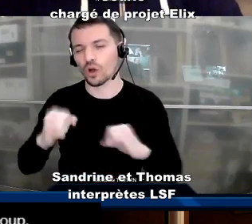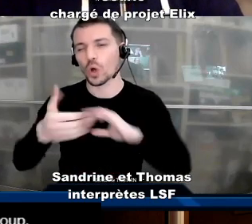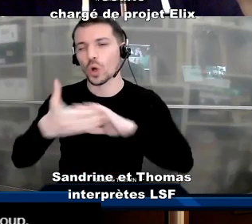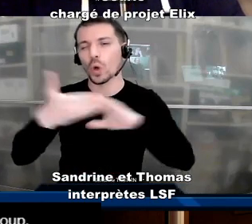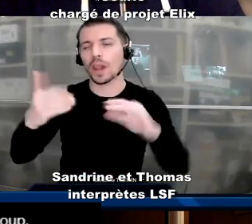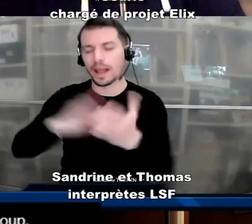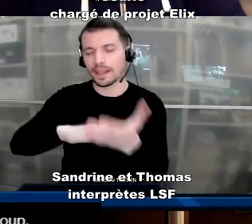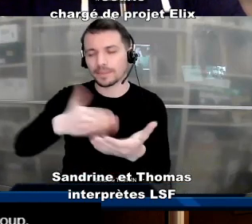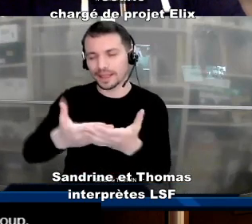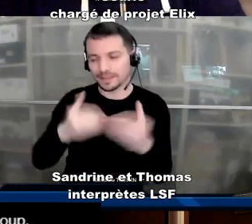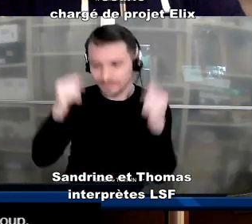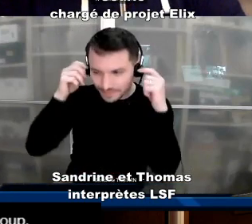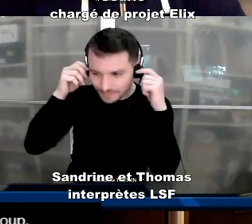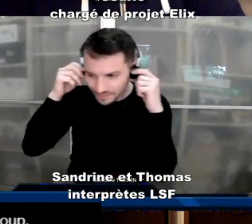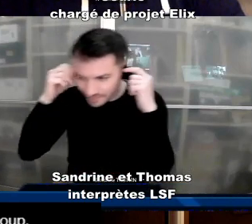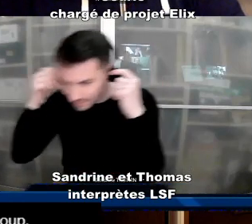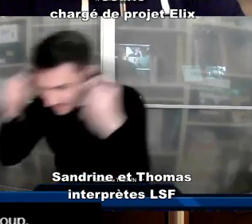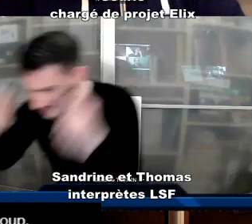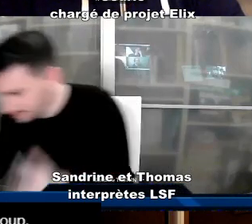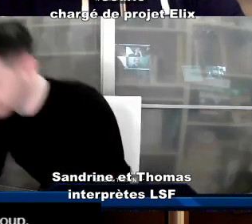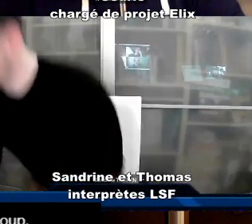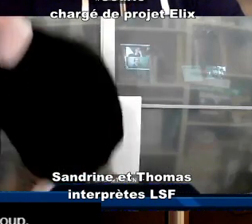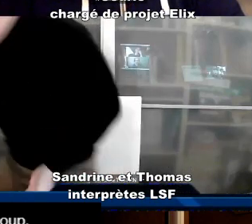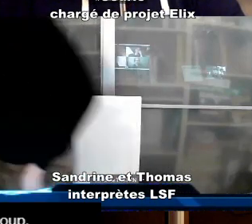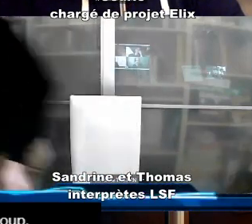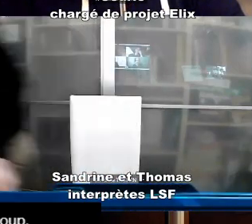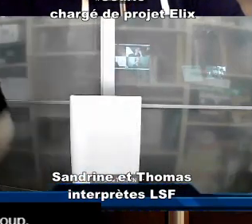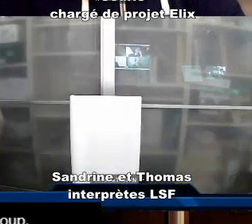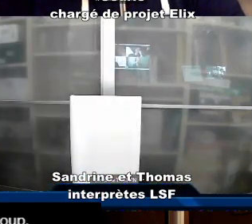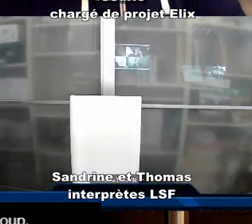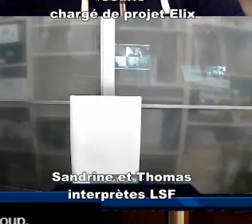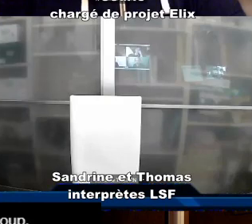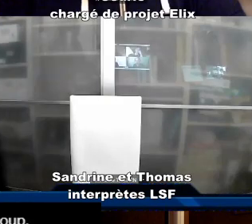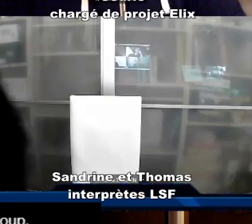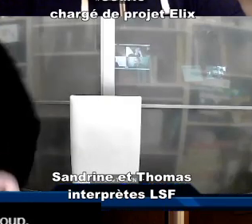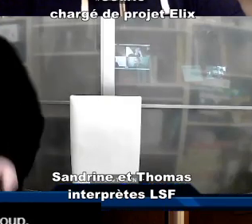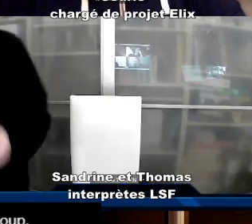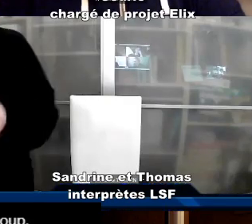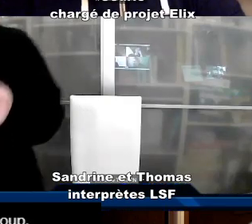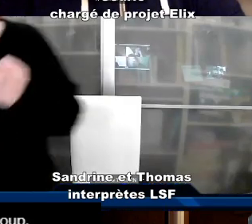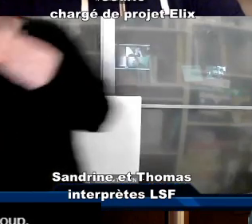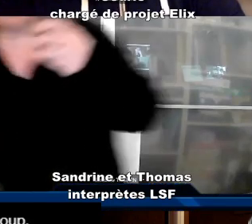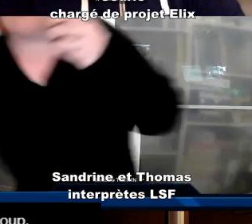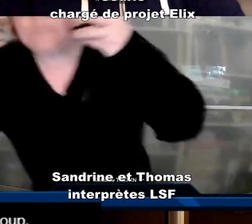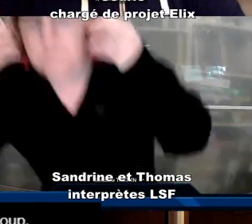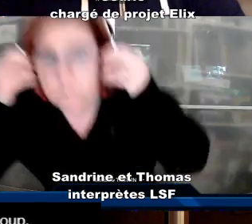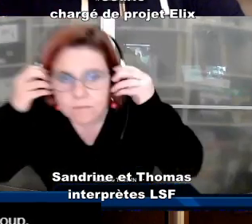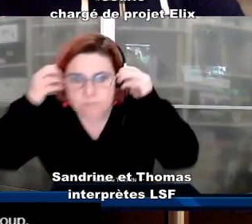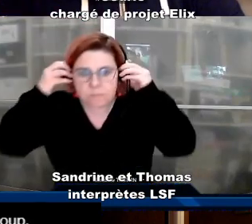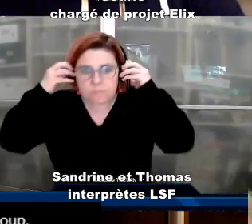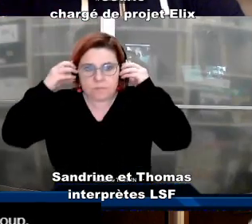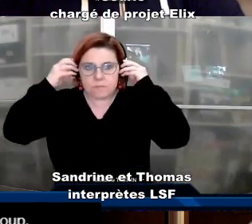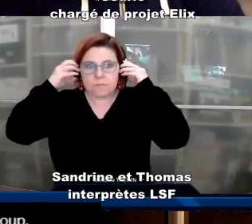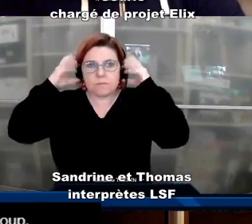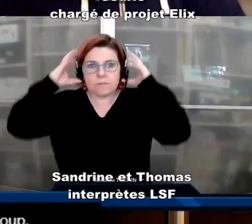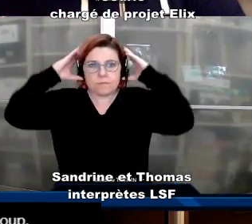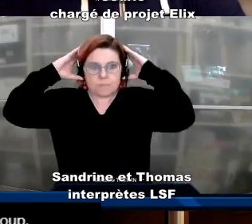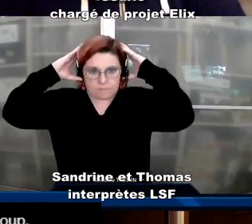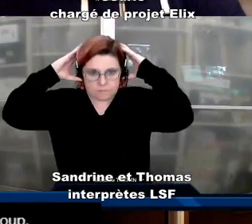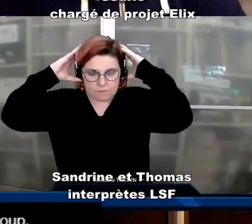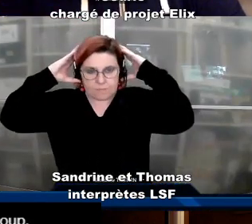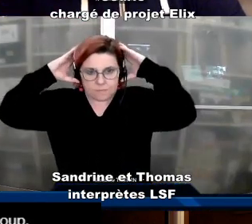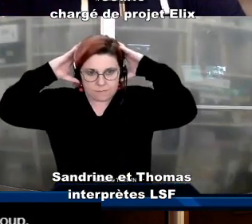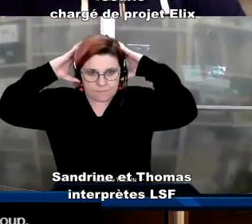Et effectivement, il y avait une amie qui m'avait aidé à faire une vidéo en langue des signes il y a très